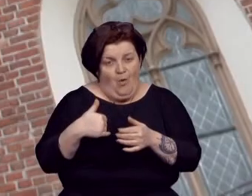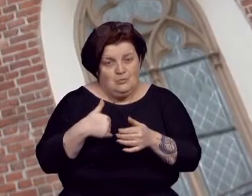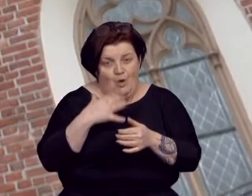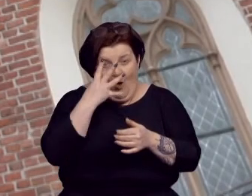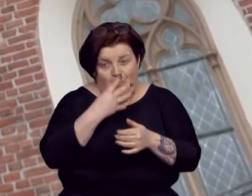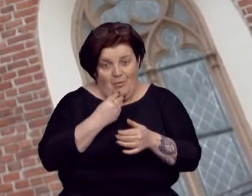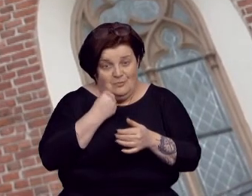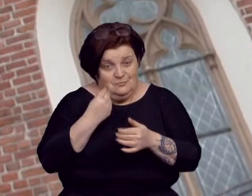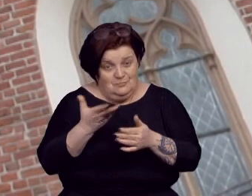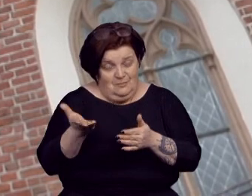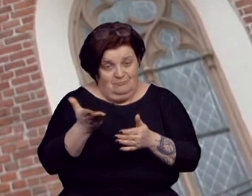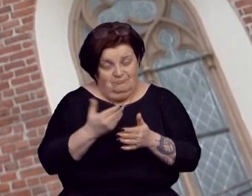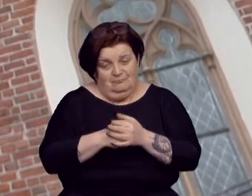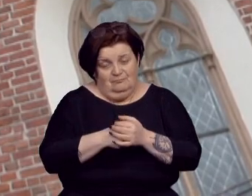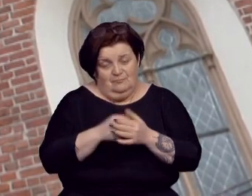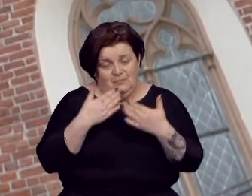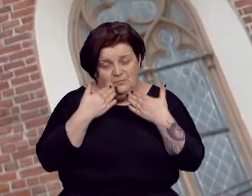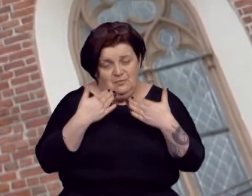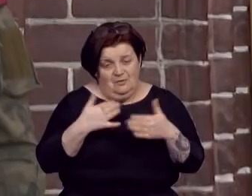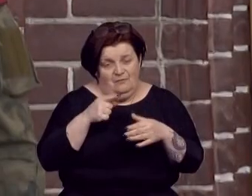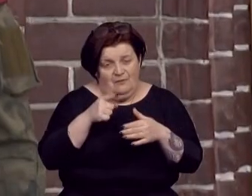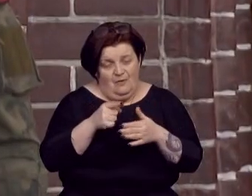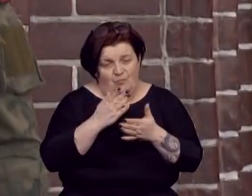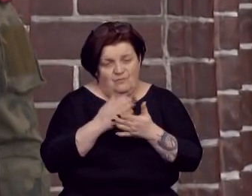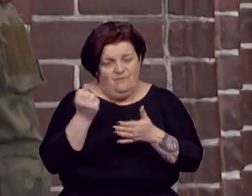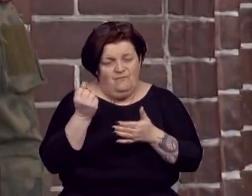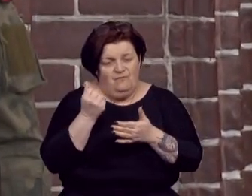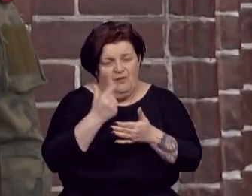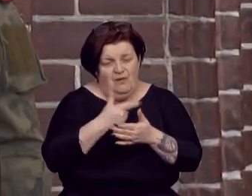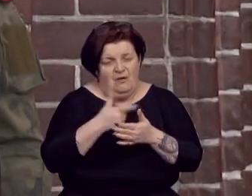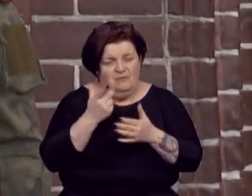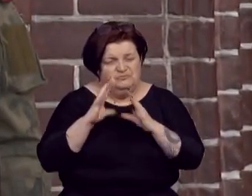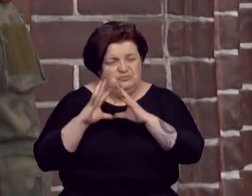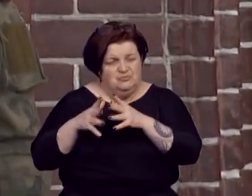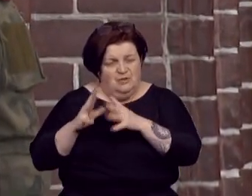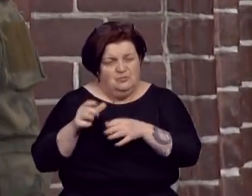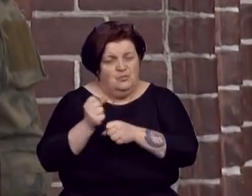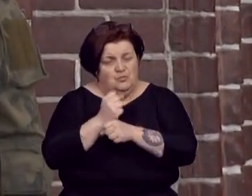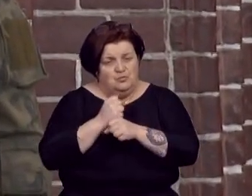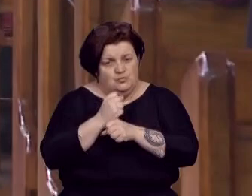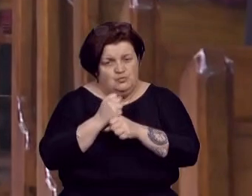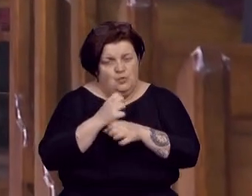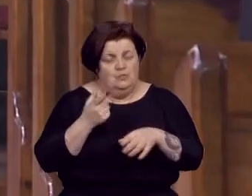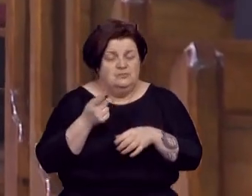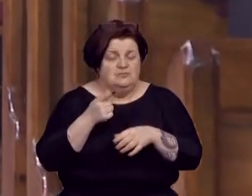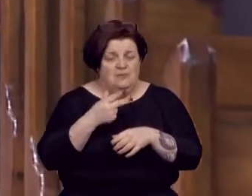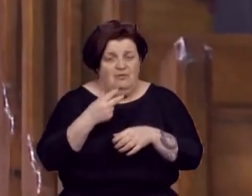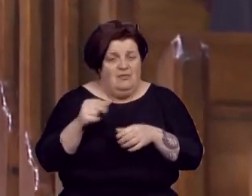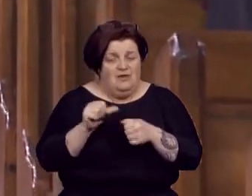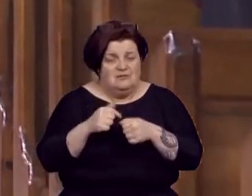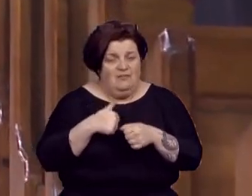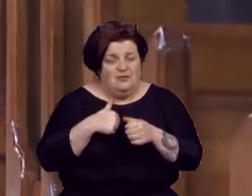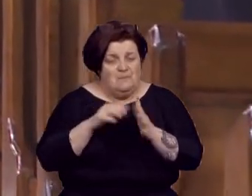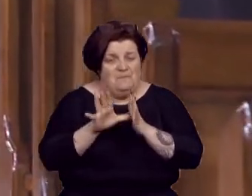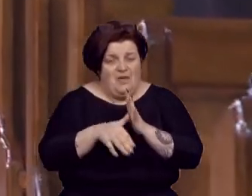polskiego oblicza. Dzięki temu od wielu już dziesięcioleci Grudziądz nie jest naszym